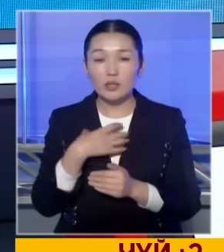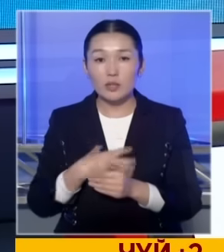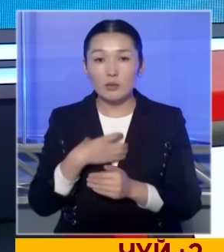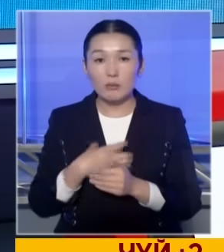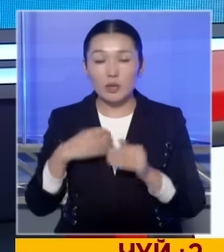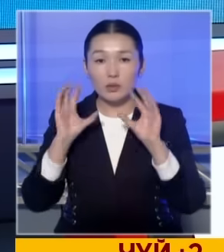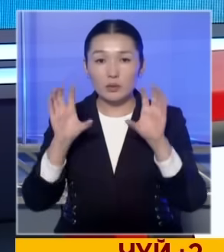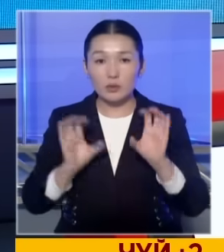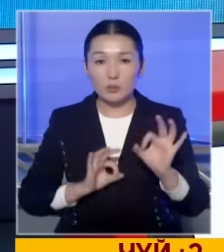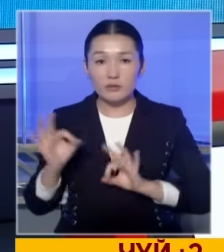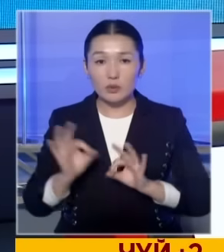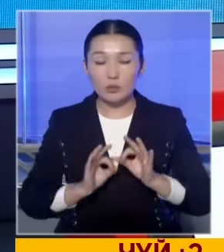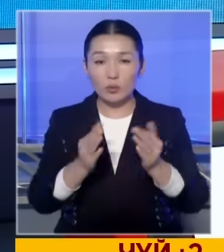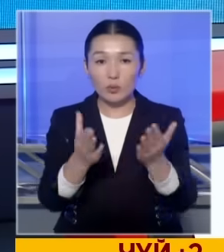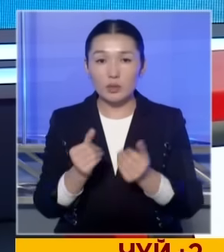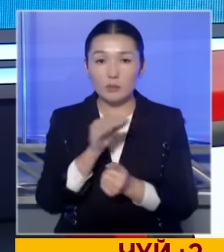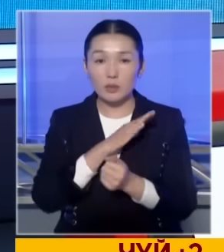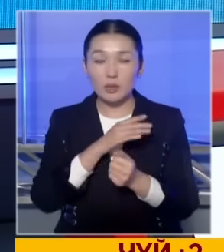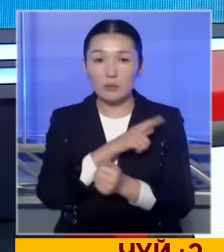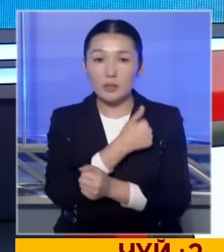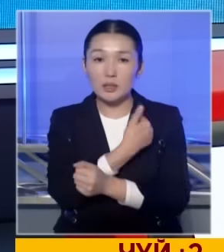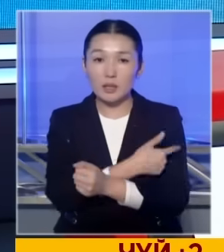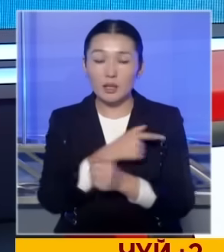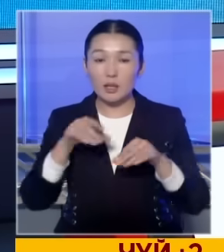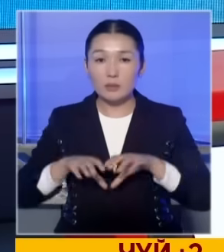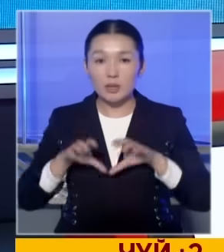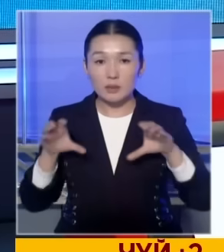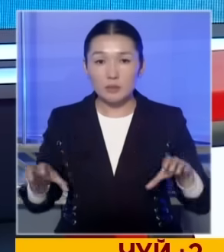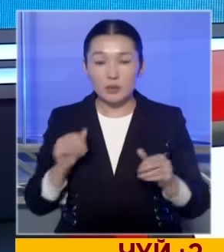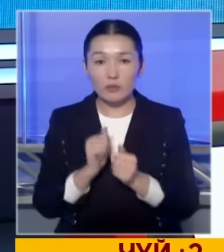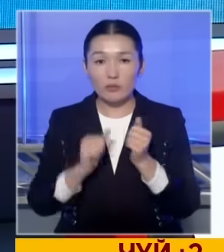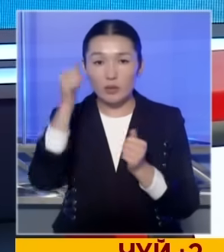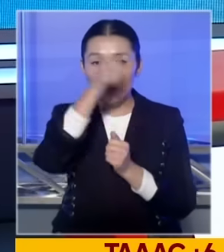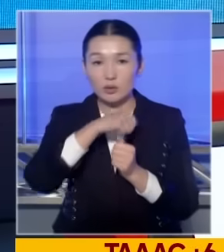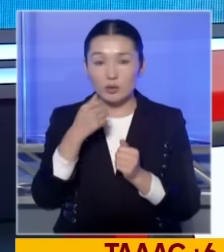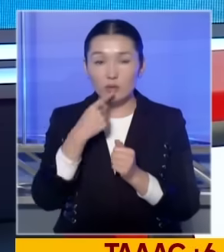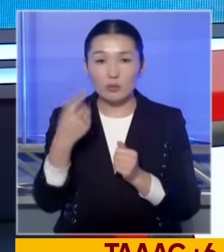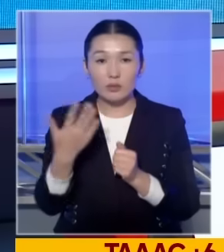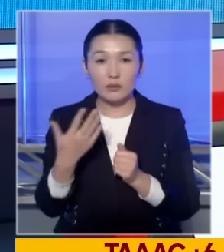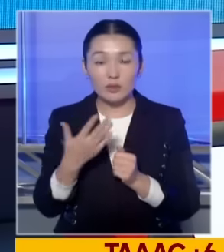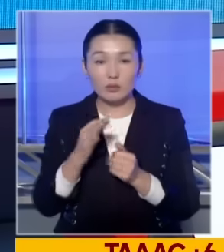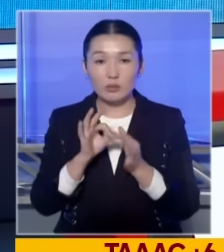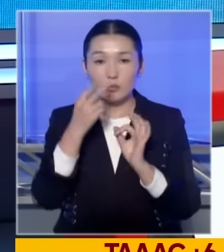мыйзам долбоорлору кабыл алынган. Саламаттык сактоо министрлигинин жыл жыйынтыгын чыгарган жыйынына